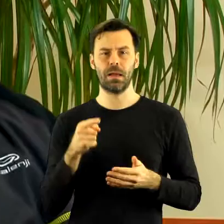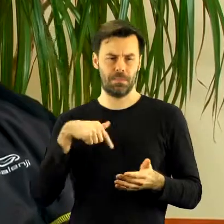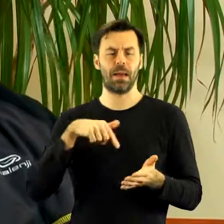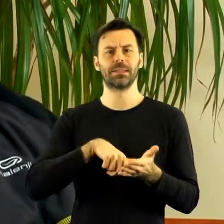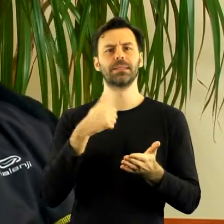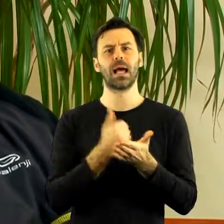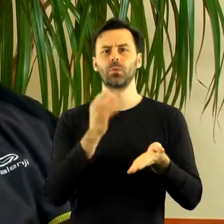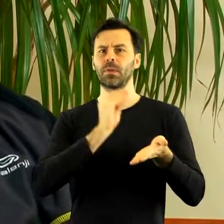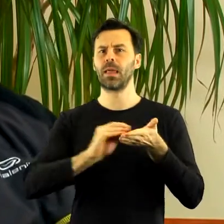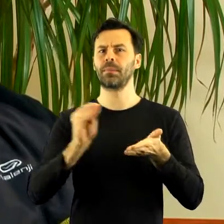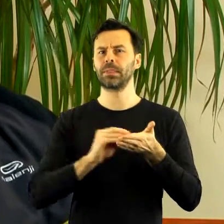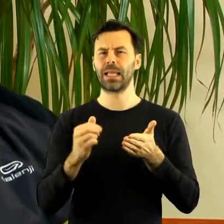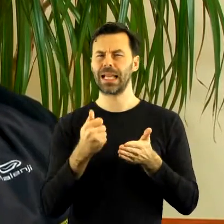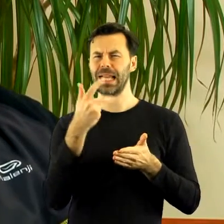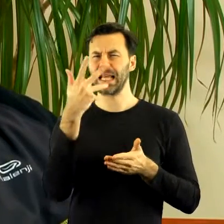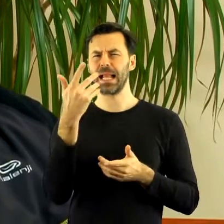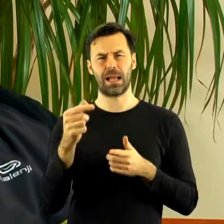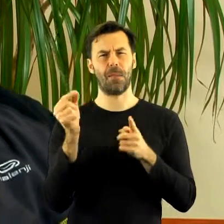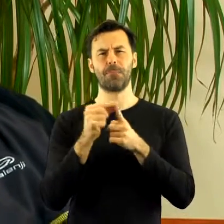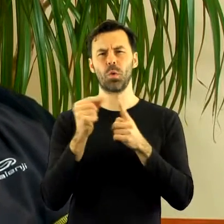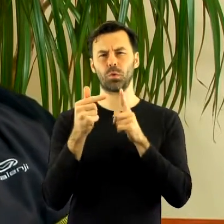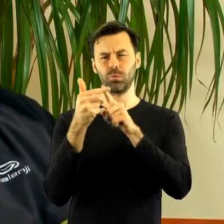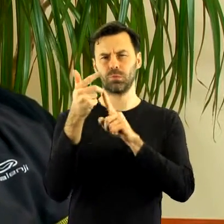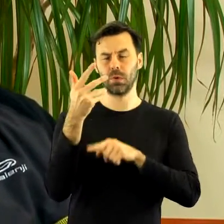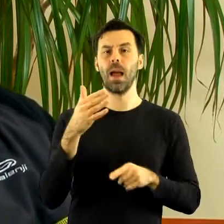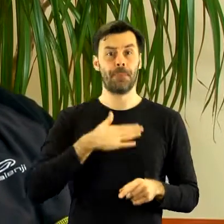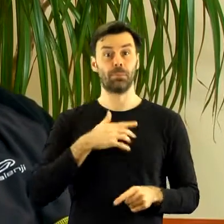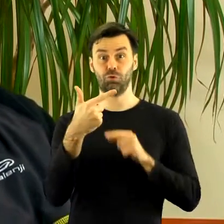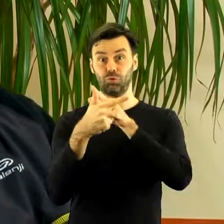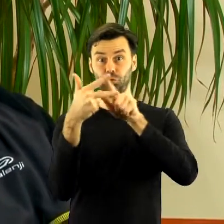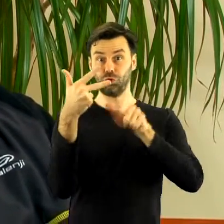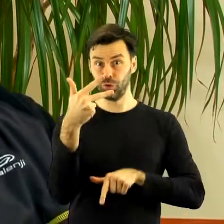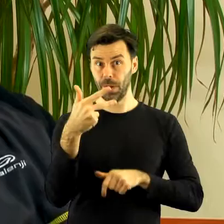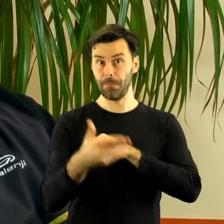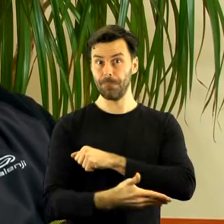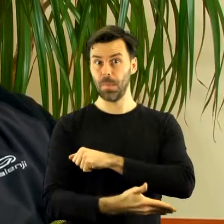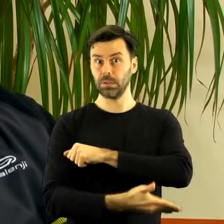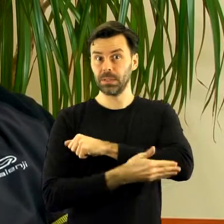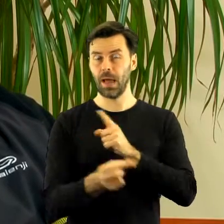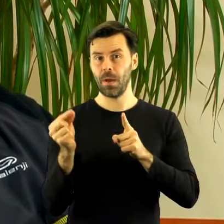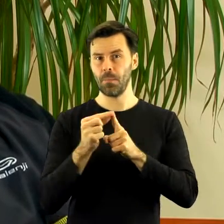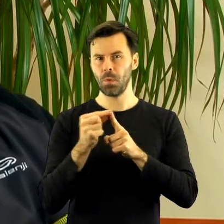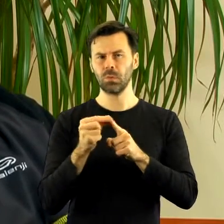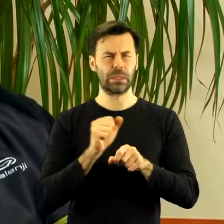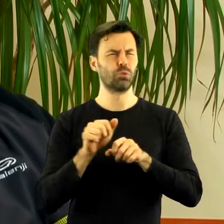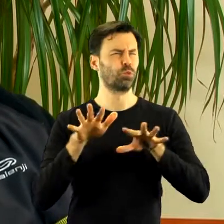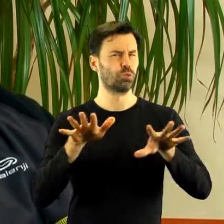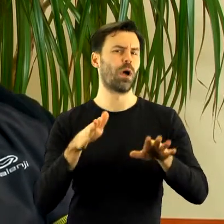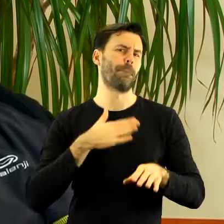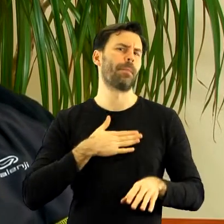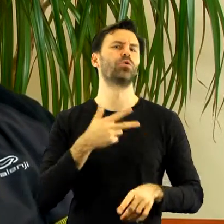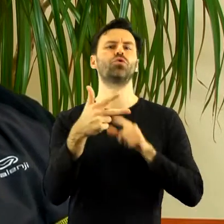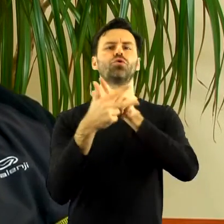w statucie zapisaliśmy takich kilka, ja sobie wnotowałem tylko trzy, może żeby nie wiadomo, tam tych punktów jest bardzo